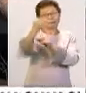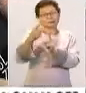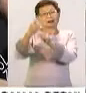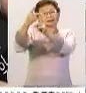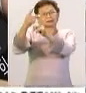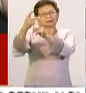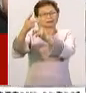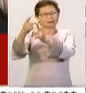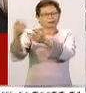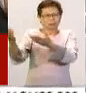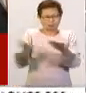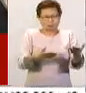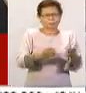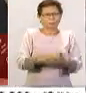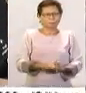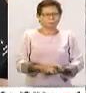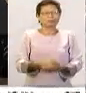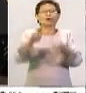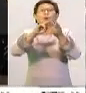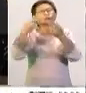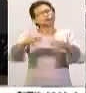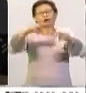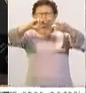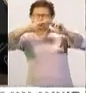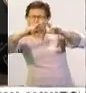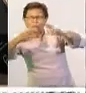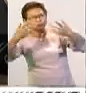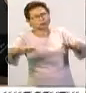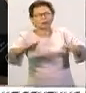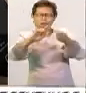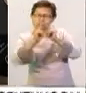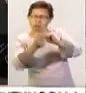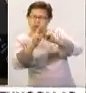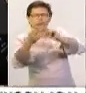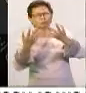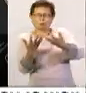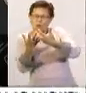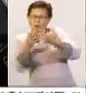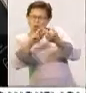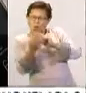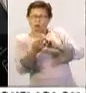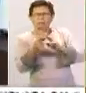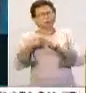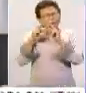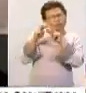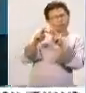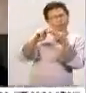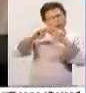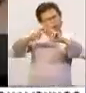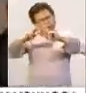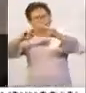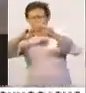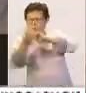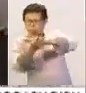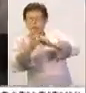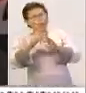yang telah diubah suai macam saya kata tadi. Saya dah tengok dia punya apa tu, dia punya ubah suaian itu memang